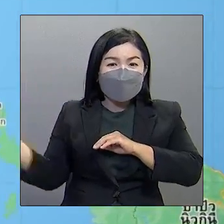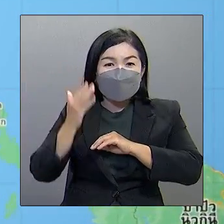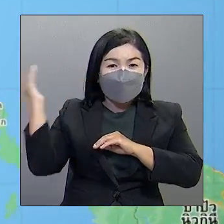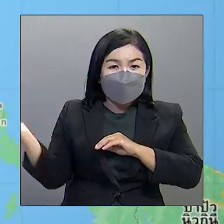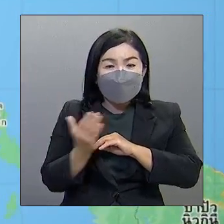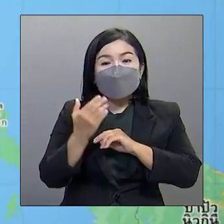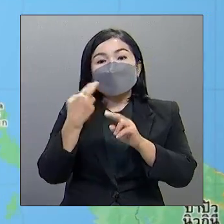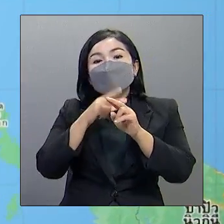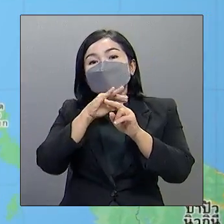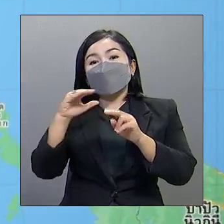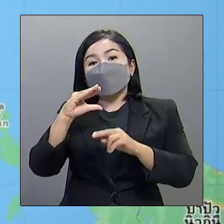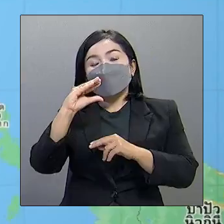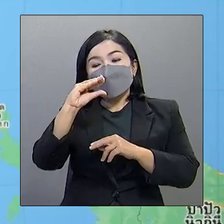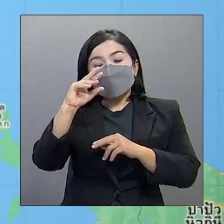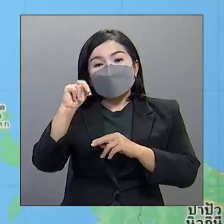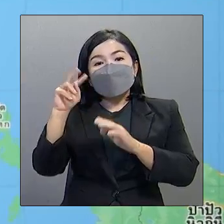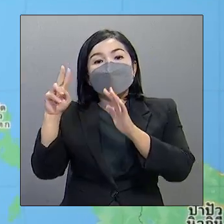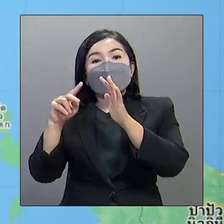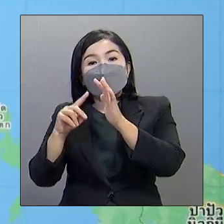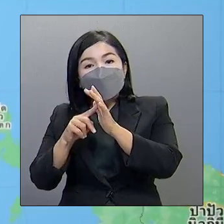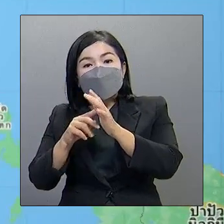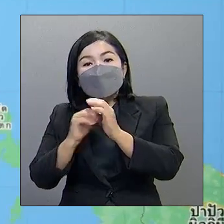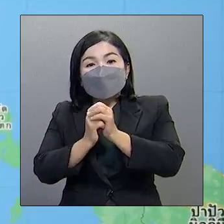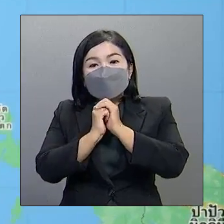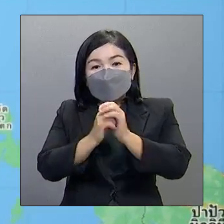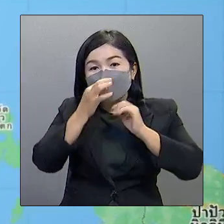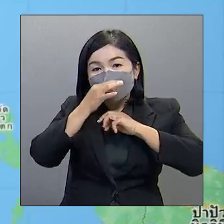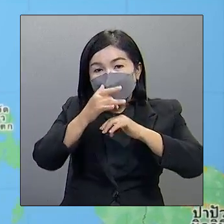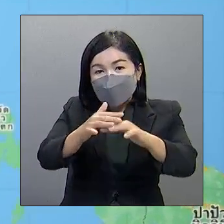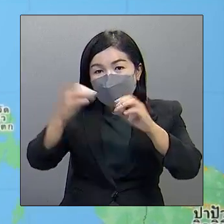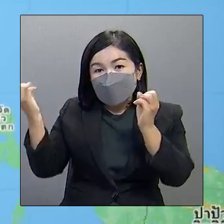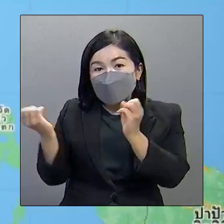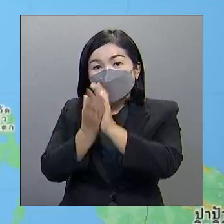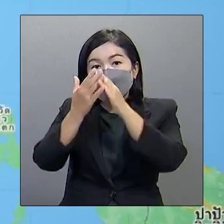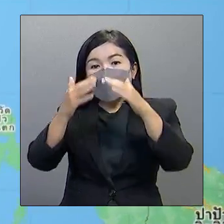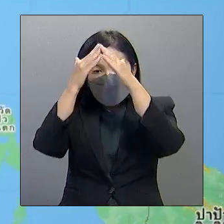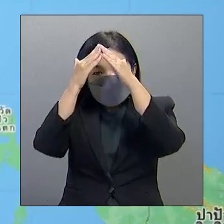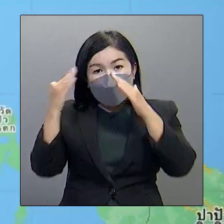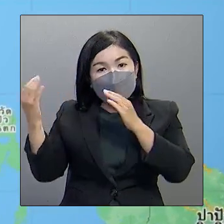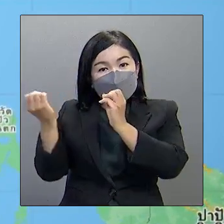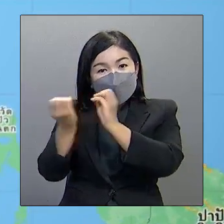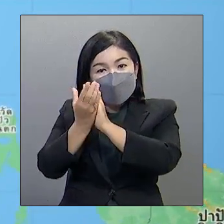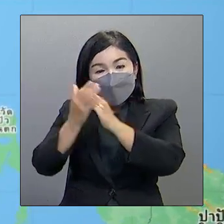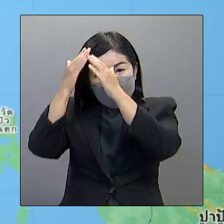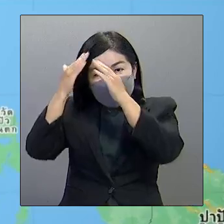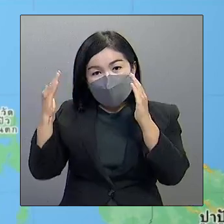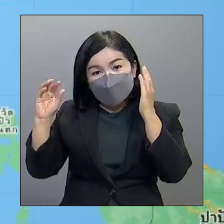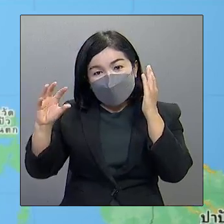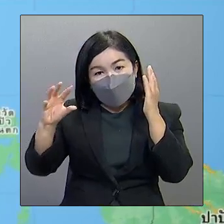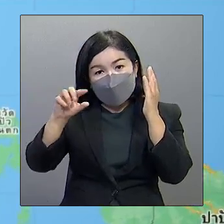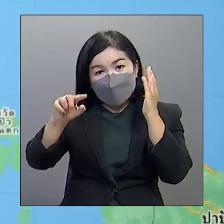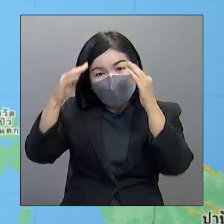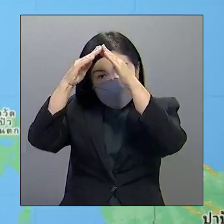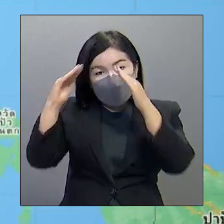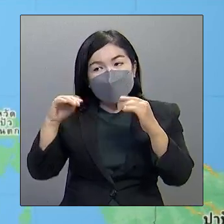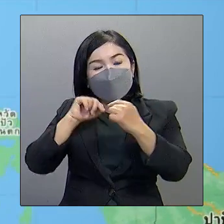วชื่อว่าโนรูจะเคลื่อนผ่านทะเลจีนใต้ขึ้นฝั่งเวียดนามที่ดานังนะครับสักประมาณวันที่27-28